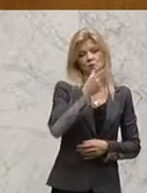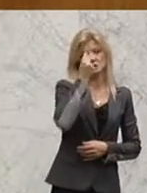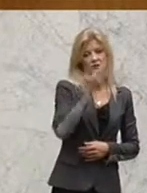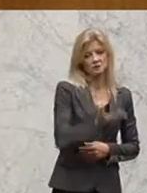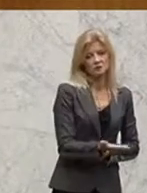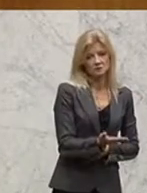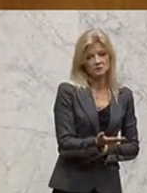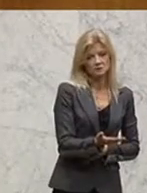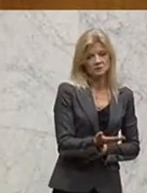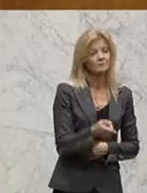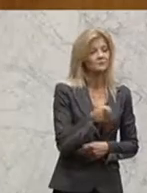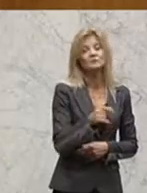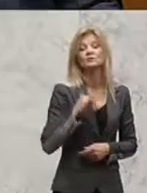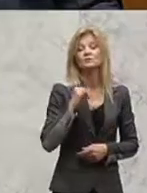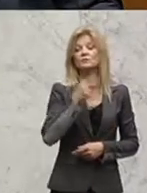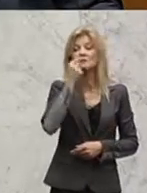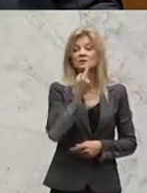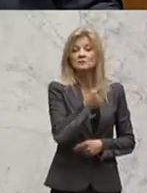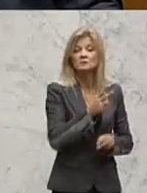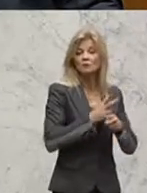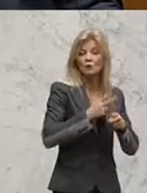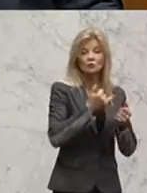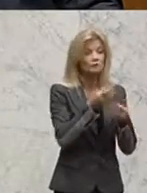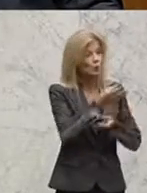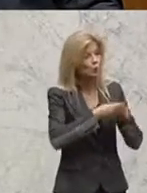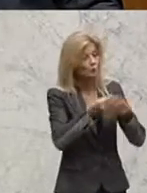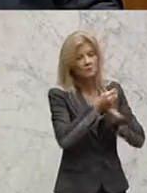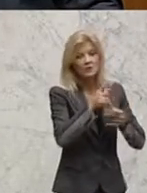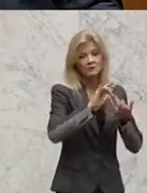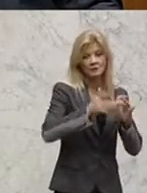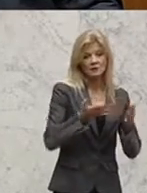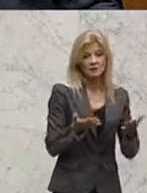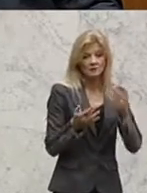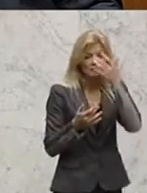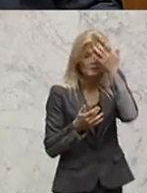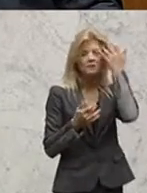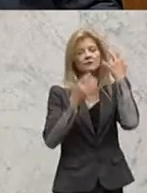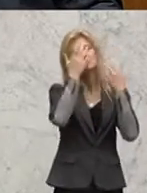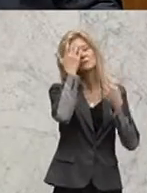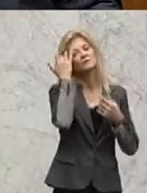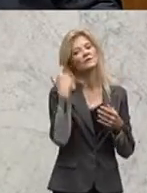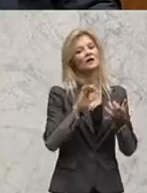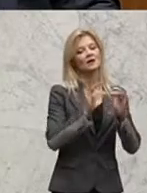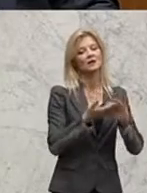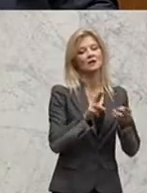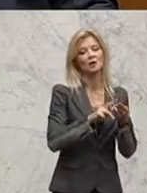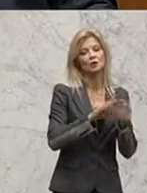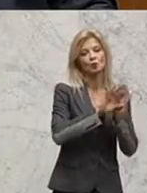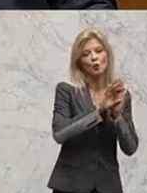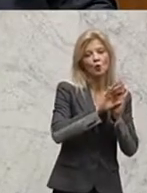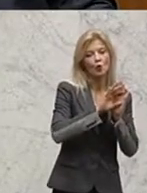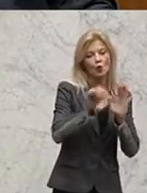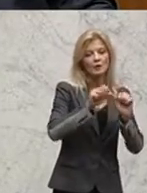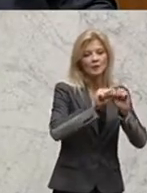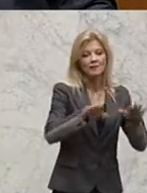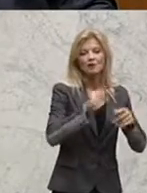es gewohnt sind, mit dem Internet umzugehen, wo Online-Medien, Social-Media-Medien einfach